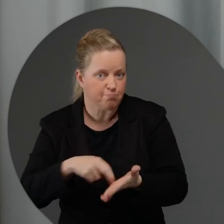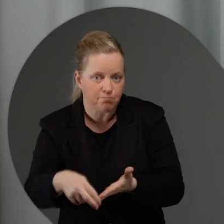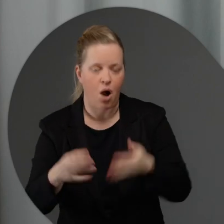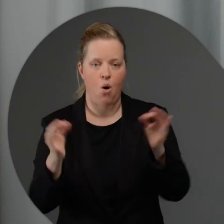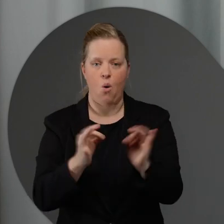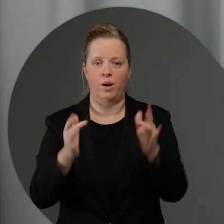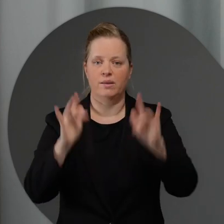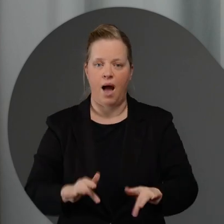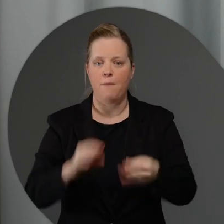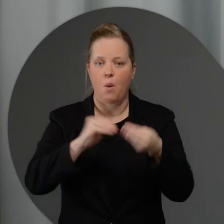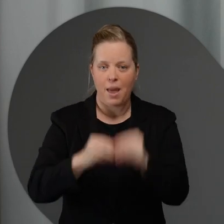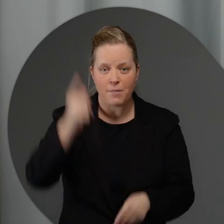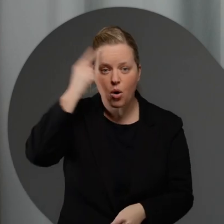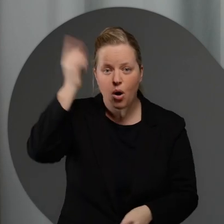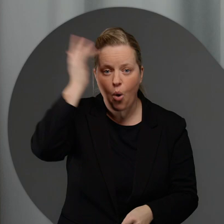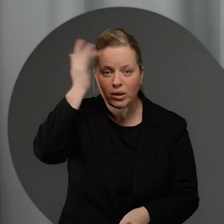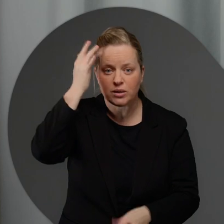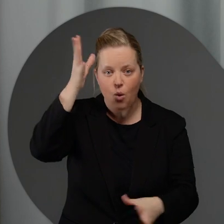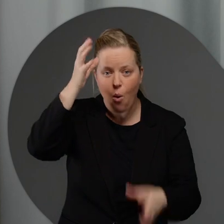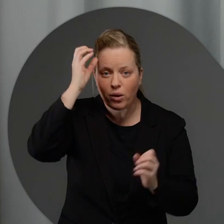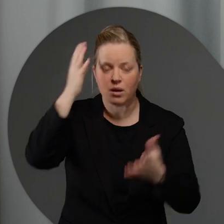Mobilität. Es gibt teilweise Probleme mit der